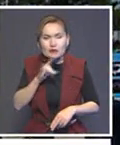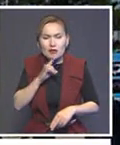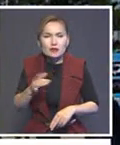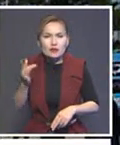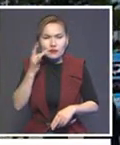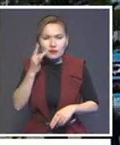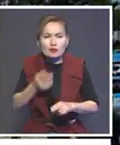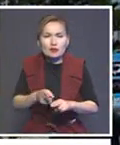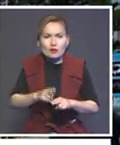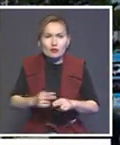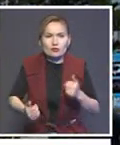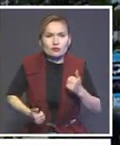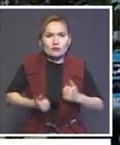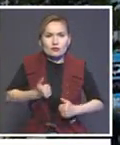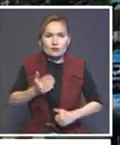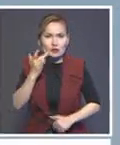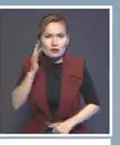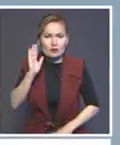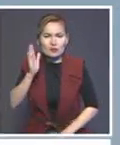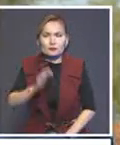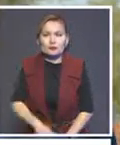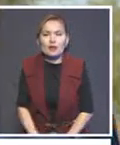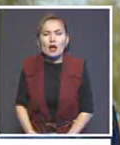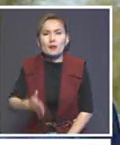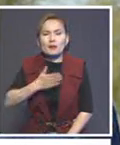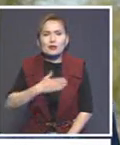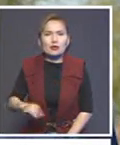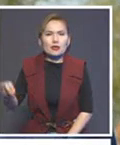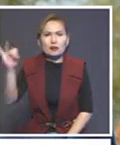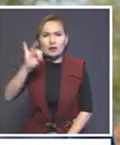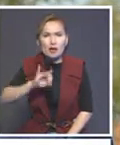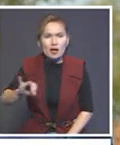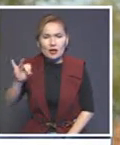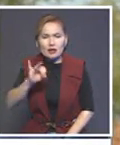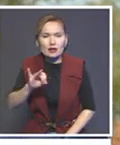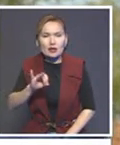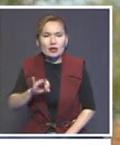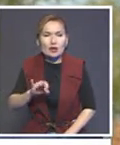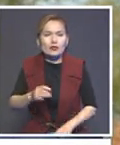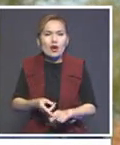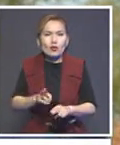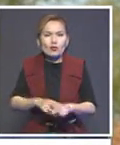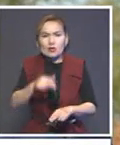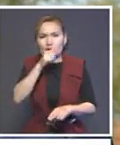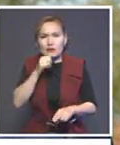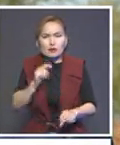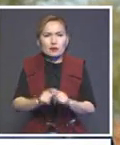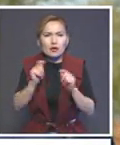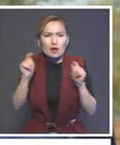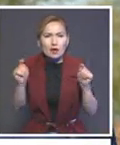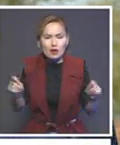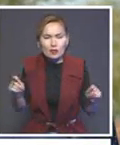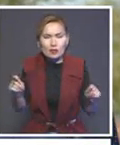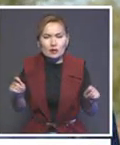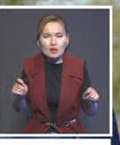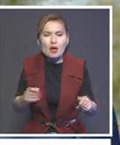шағып еңсесін баса алмады. Біздің тарихымыз зұлмат тарихы, зобалан тарихы енді-енді ашылып, енді-енді кеңейтілуде келе